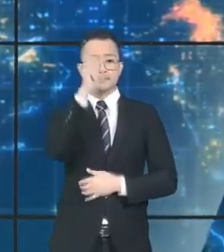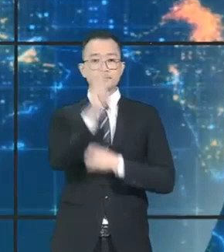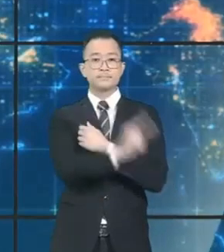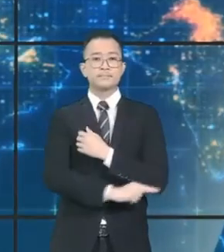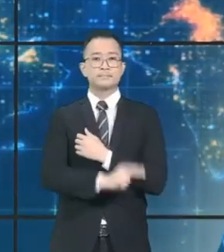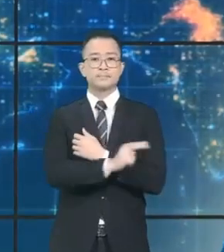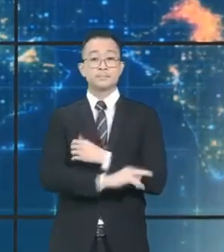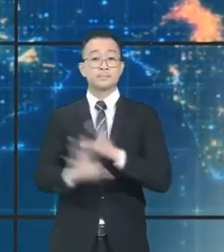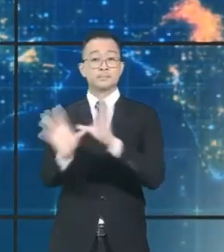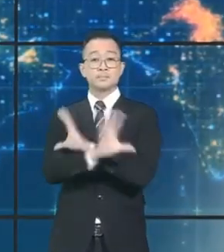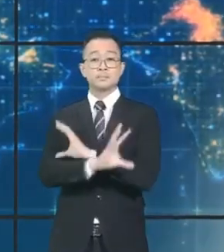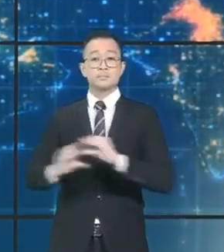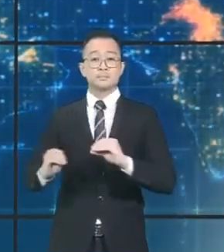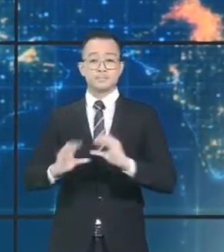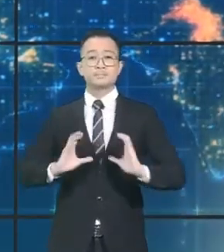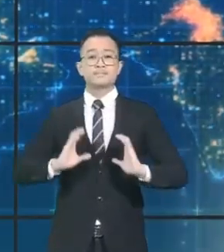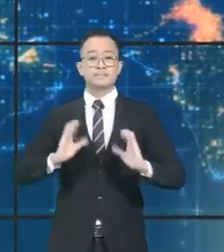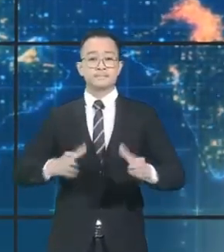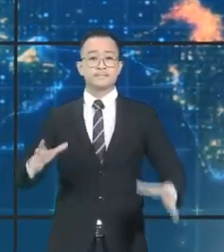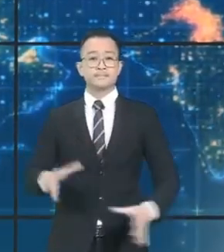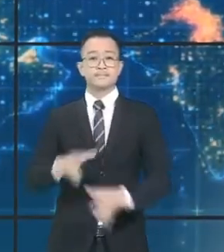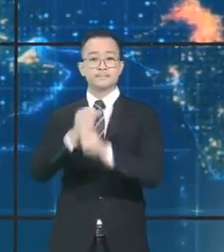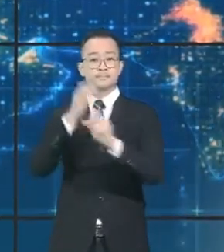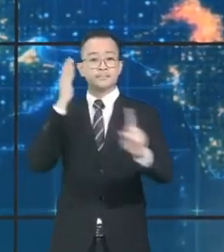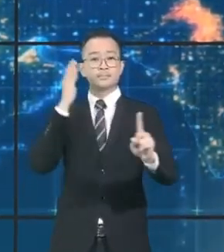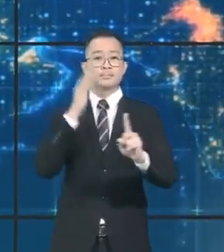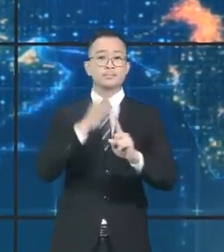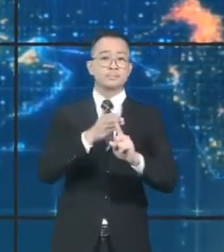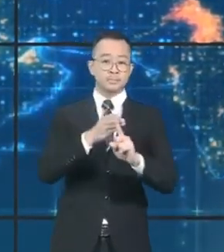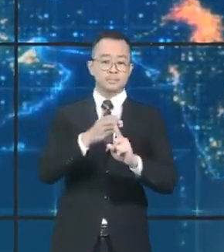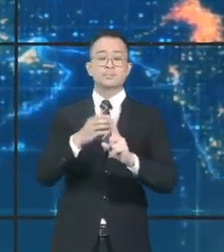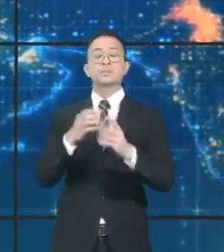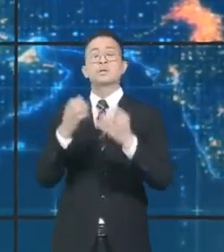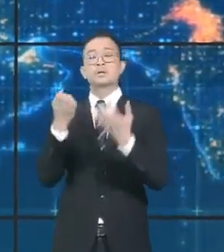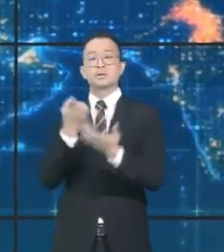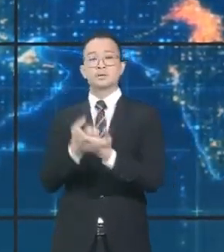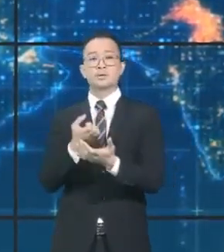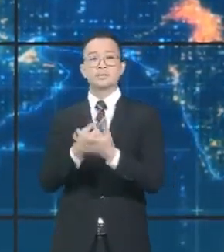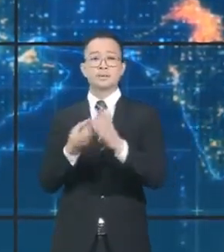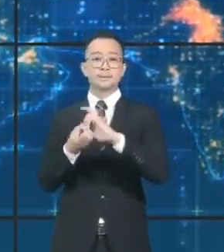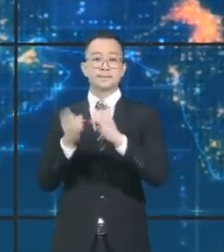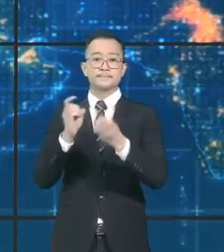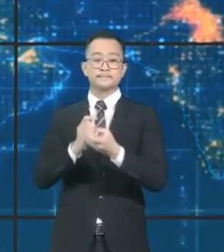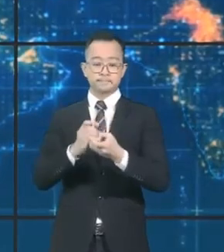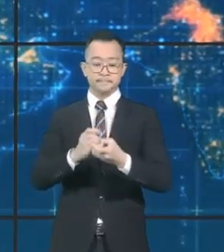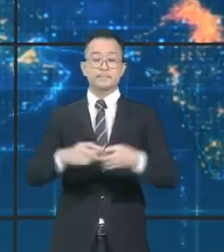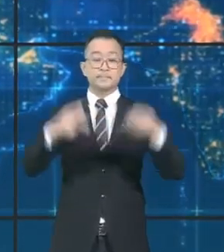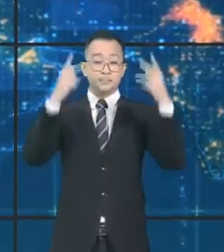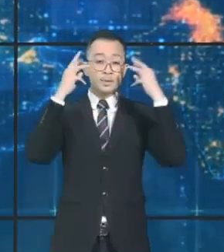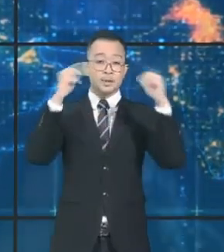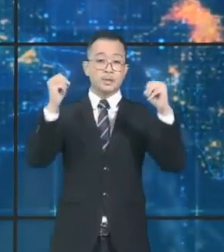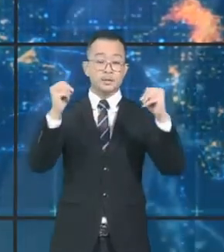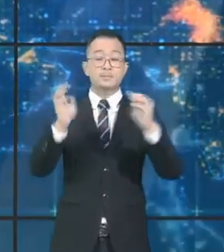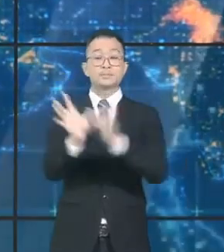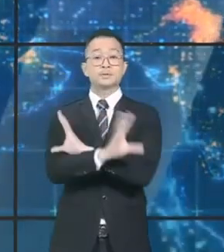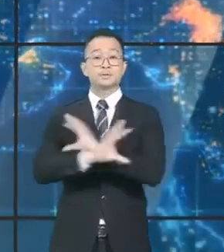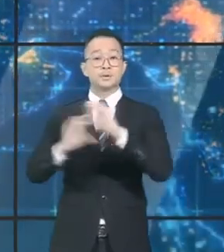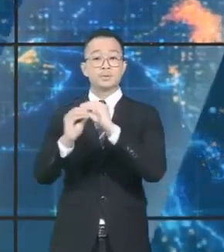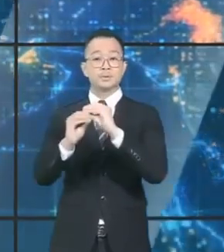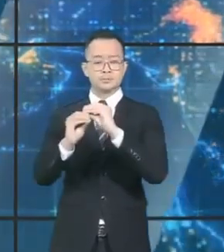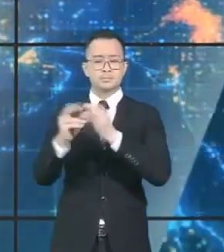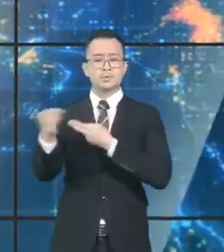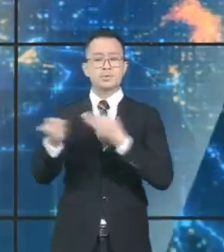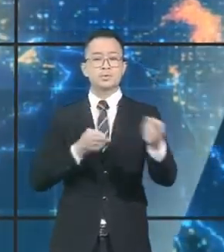Kerajaan Negeri Sarawak komited dalam mencapai matlamat ke arah penggunaan ekonomi digital. Premier Sarawak Tan Sri Abang Johari Tun Openg